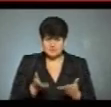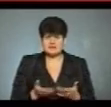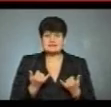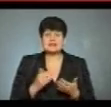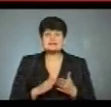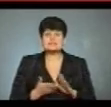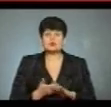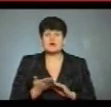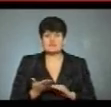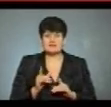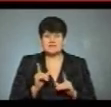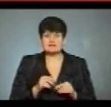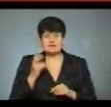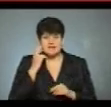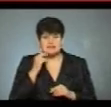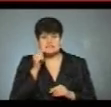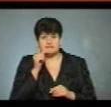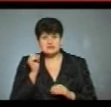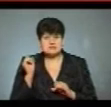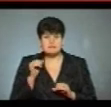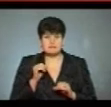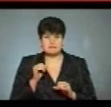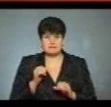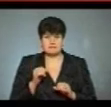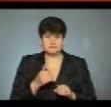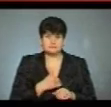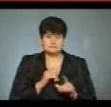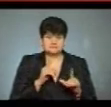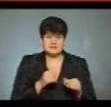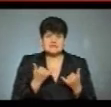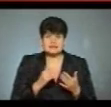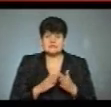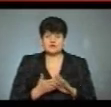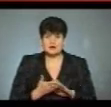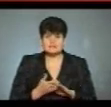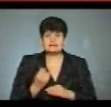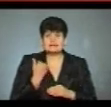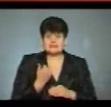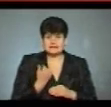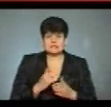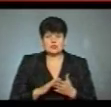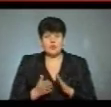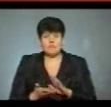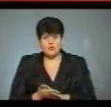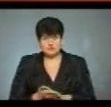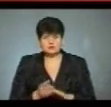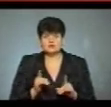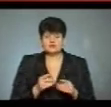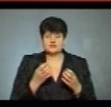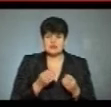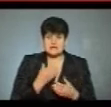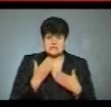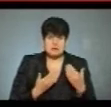яка ситуація? Ви їздите до Києва, завтра збираєтеся. Чи зараз ситуація на тій стадії домовленості, що ще вас